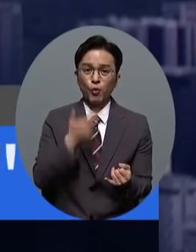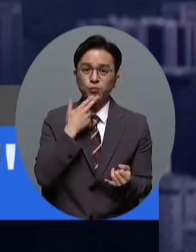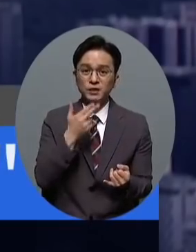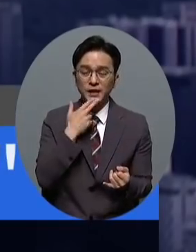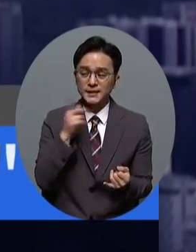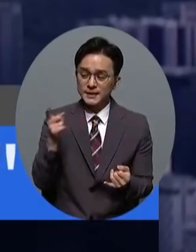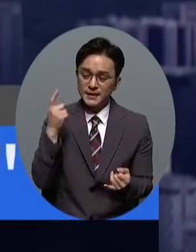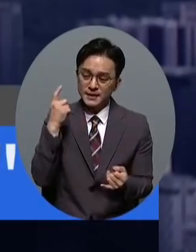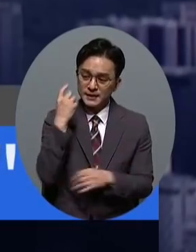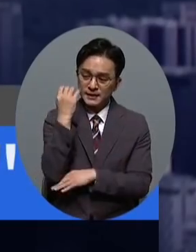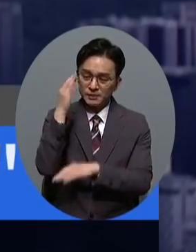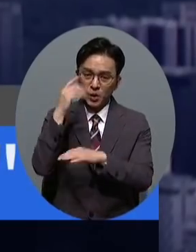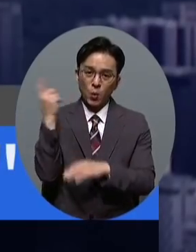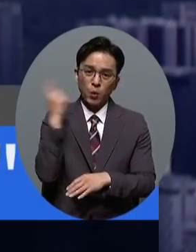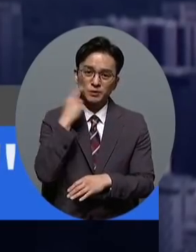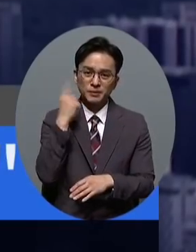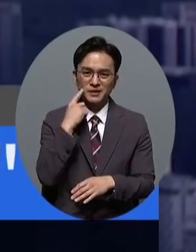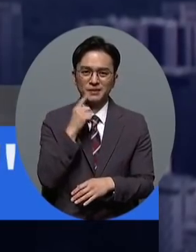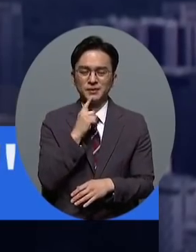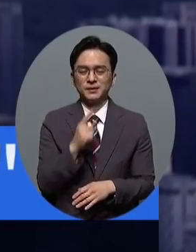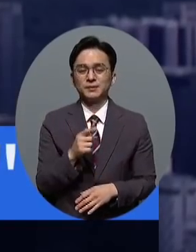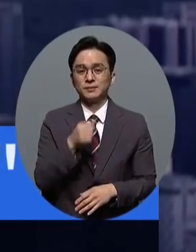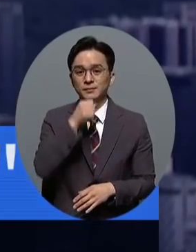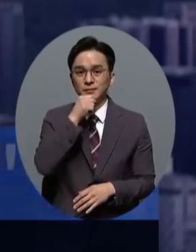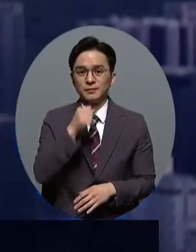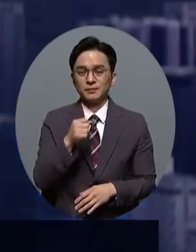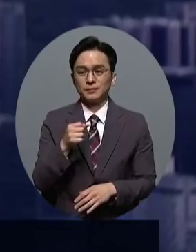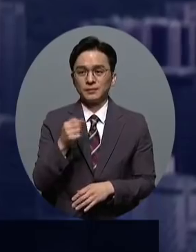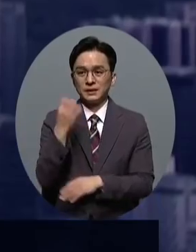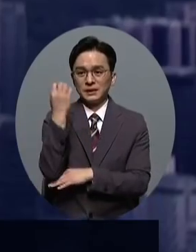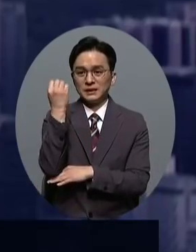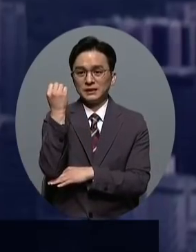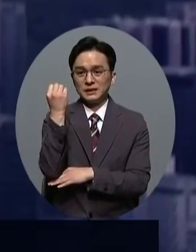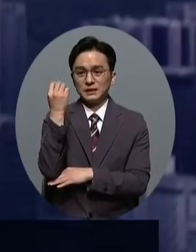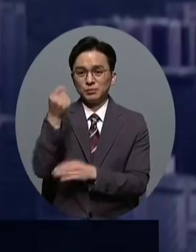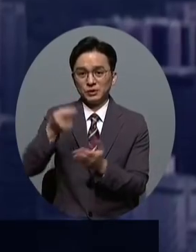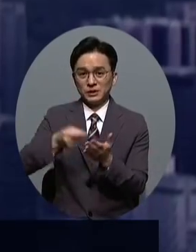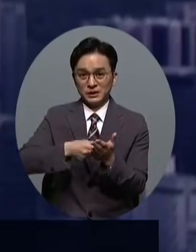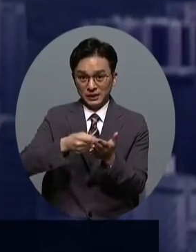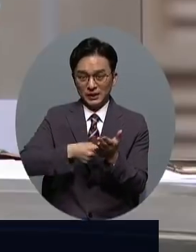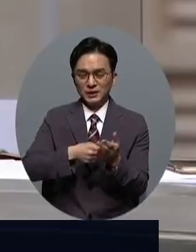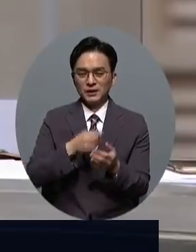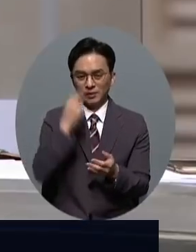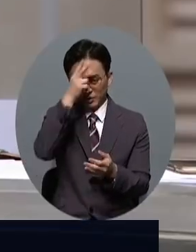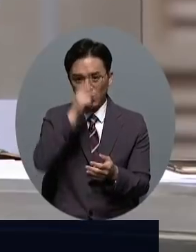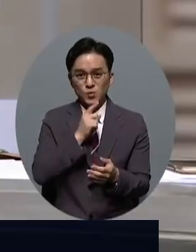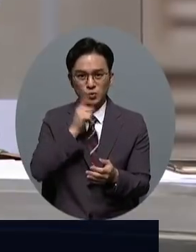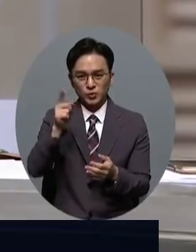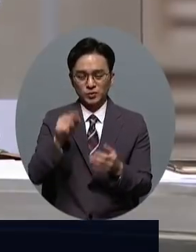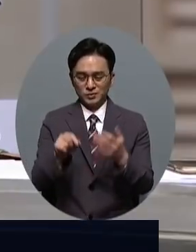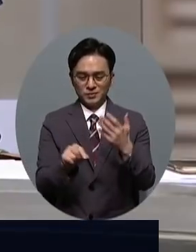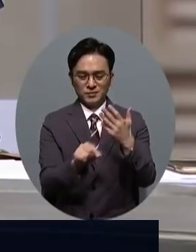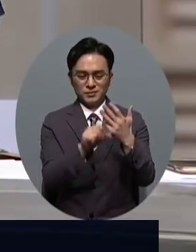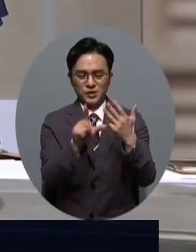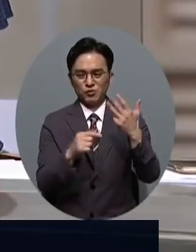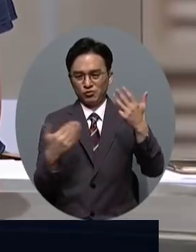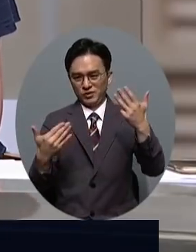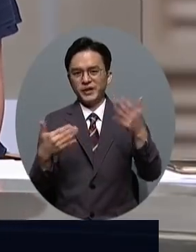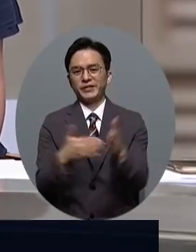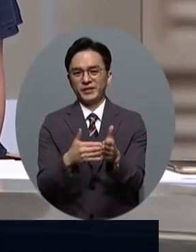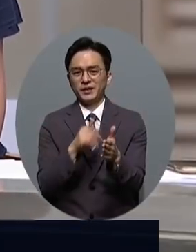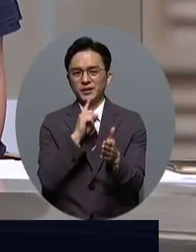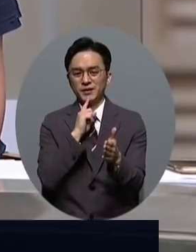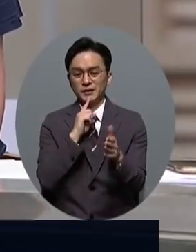이렇게 주장하는 듯하게 보입니다. 기자도 9일에 고소를 했습니다. 예, 예. 지금 예. 예, 알겠습니다. 박원순 전 시장 유족 측 성폭행